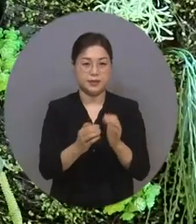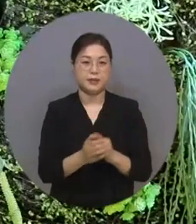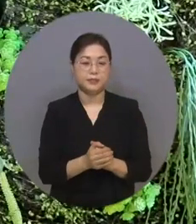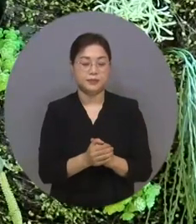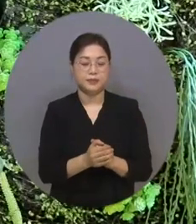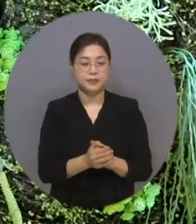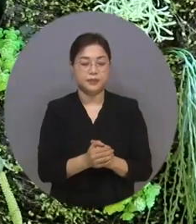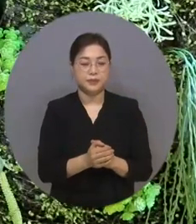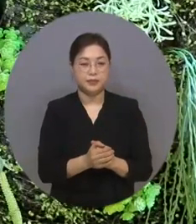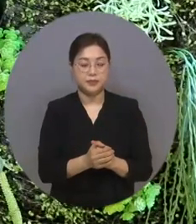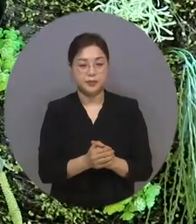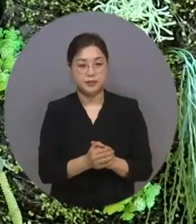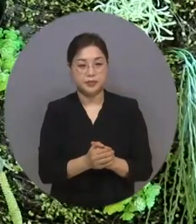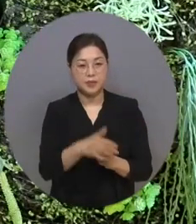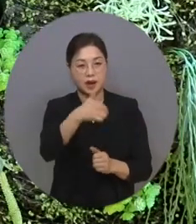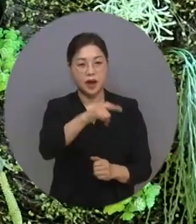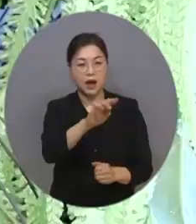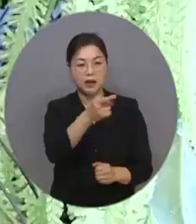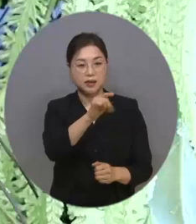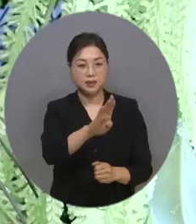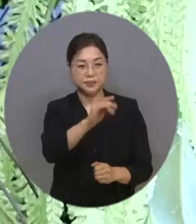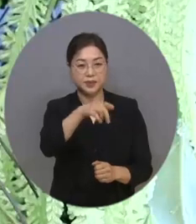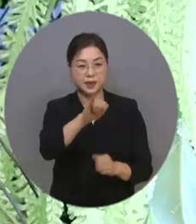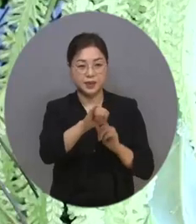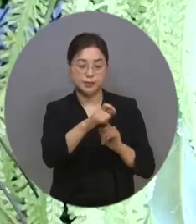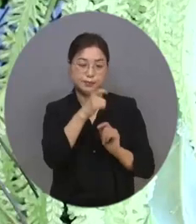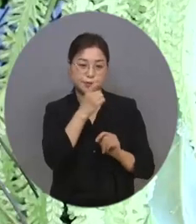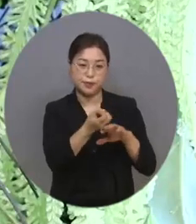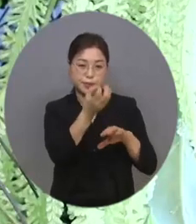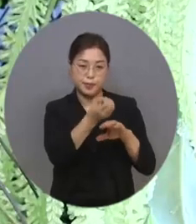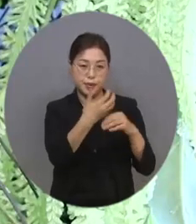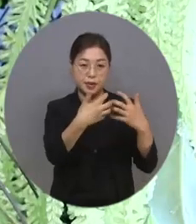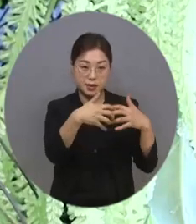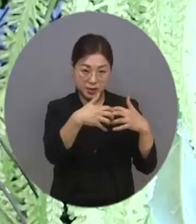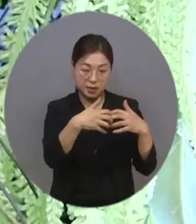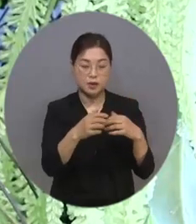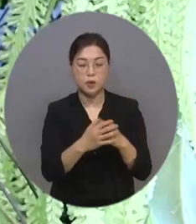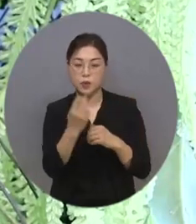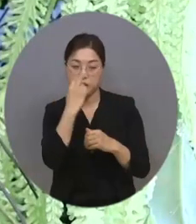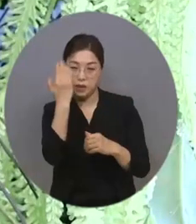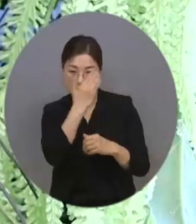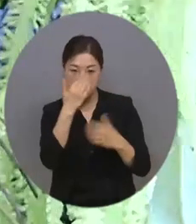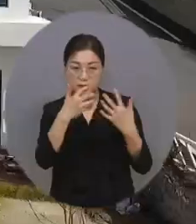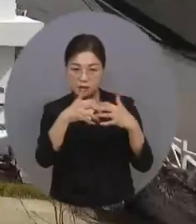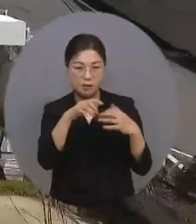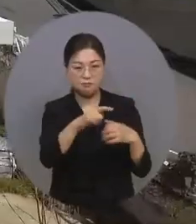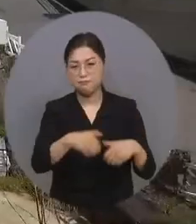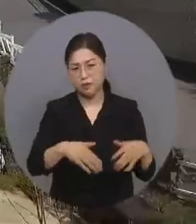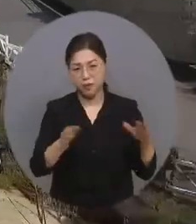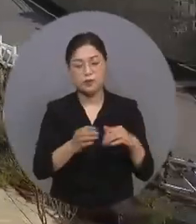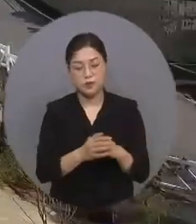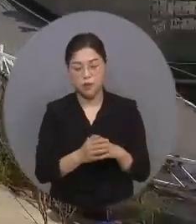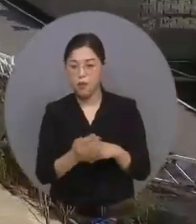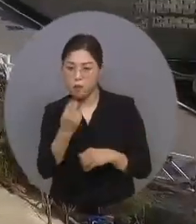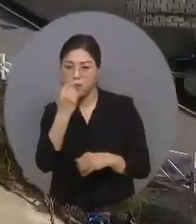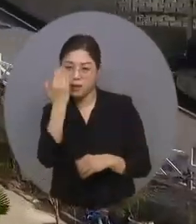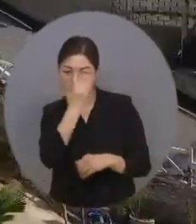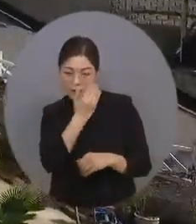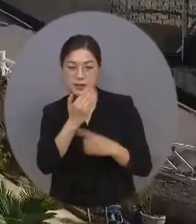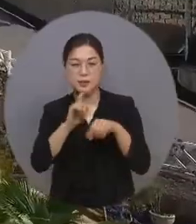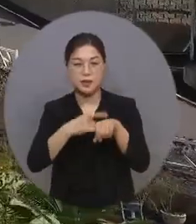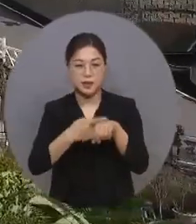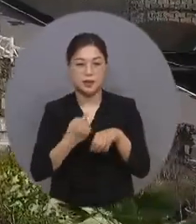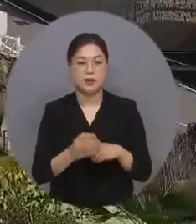가습기나 공기청정기가 필요 없을 정도로 공기가 맑아 기분이 상쾌합니다. 여수에 위치한